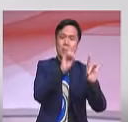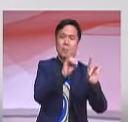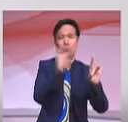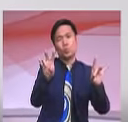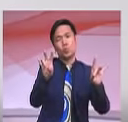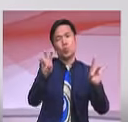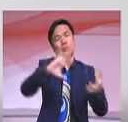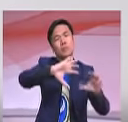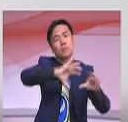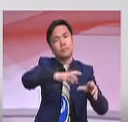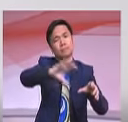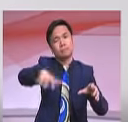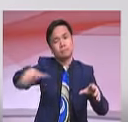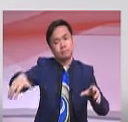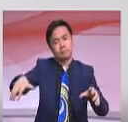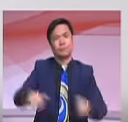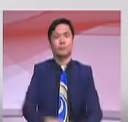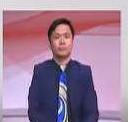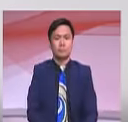807.